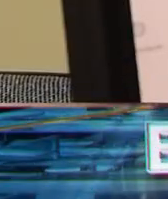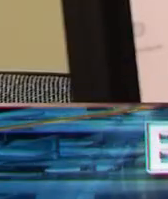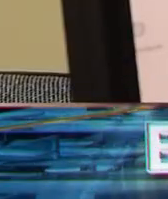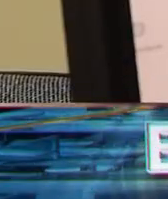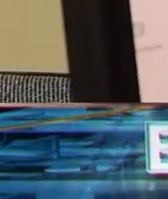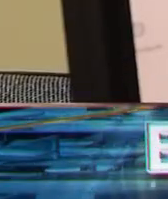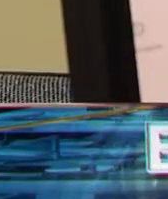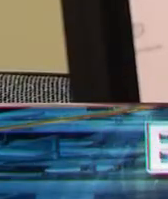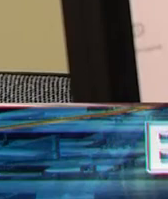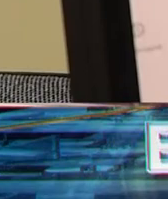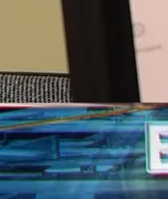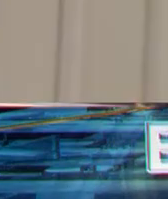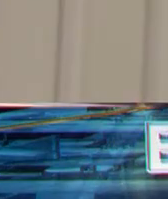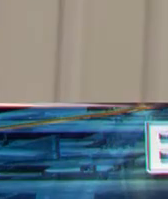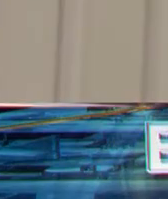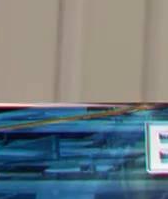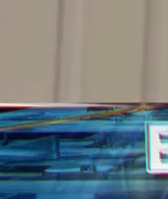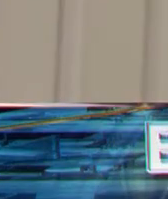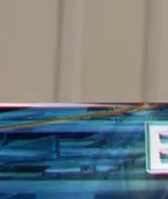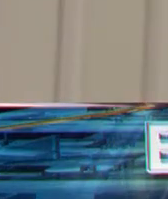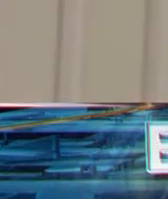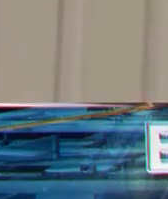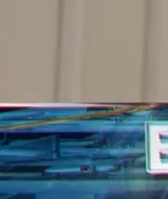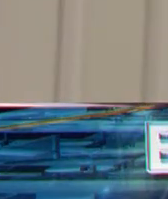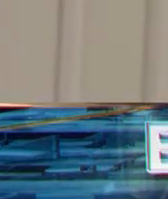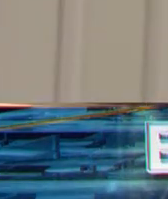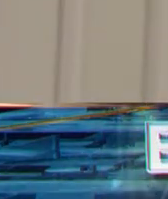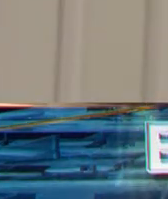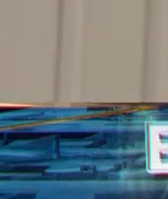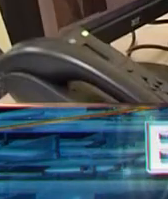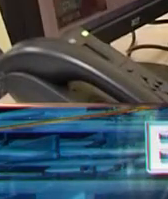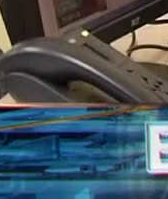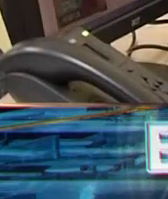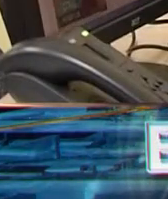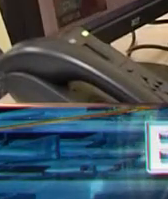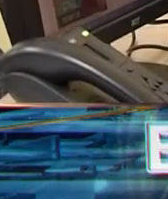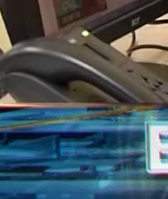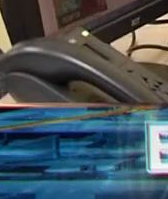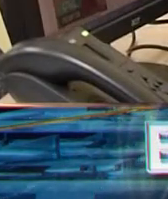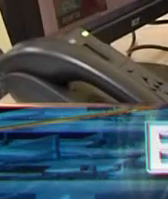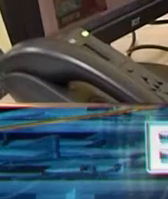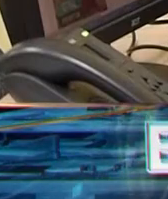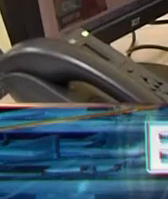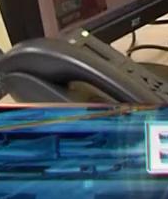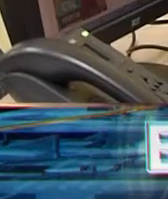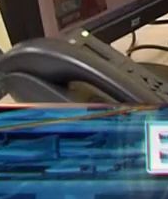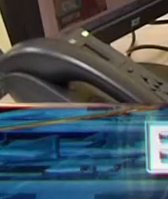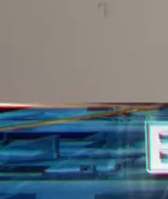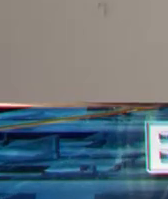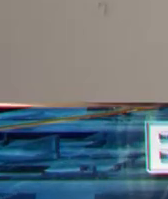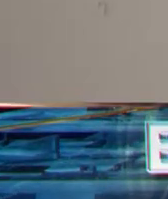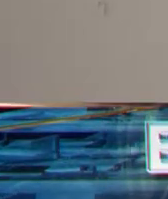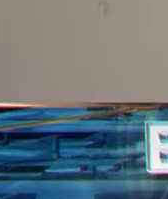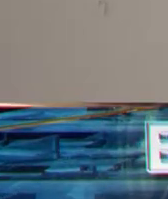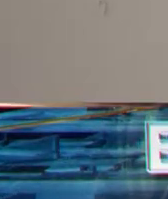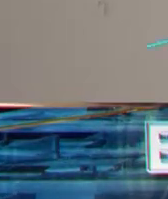Адасқанның айыбы жоқ. Егова куәгерлері діни ұйымына кіріп, баспанасымен бар мүлкінен айырылған Сәуле Әбдіхалықова немересіне